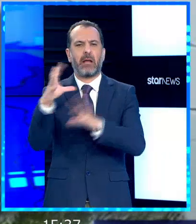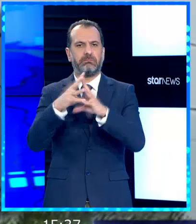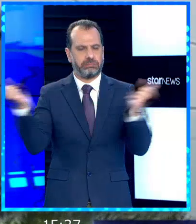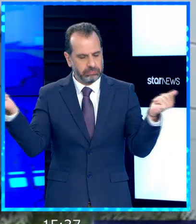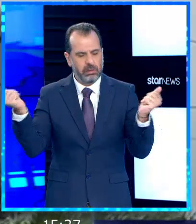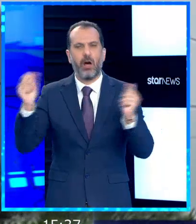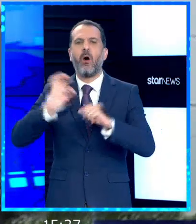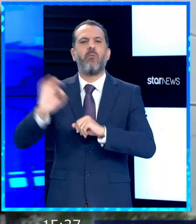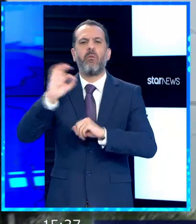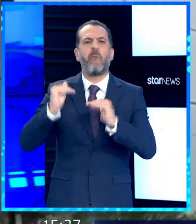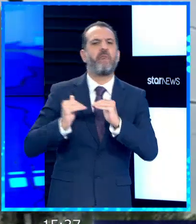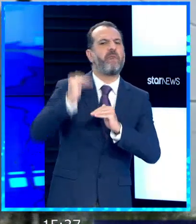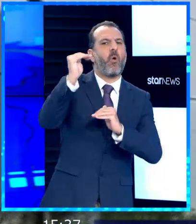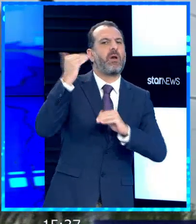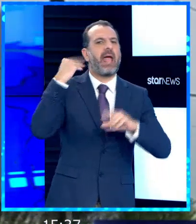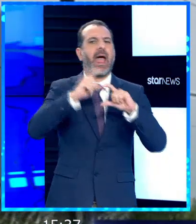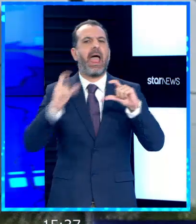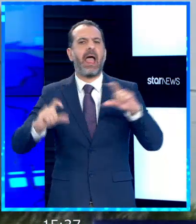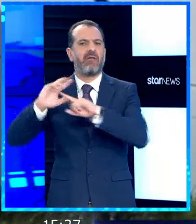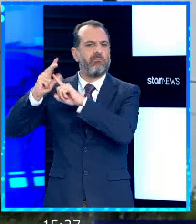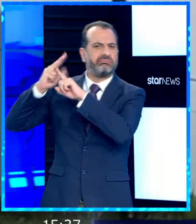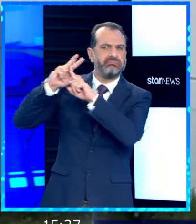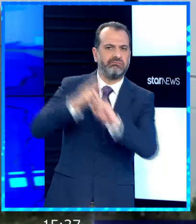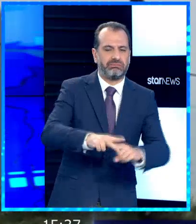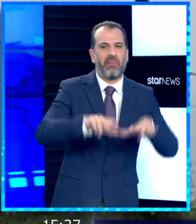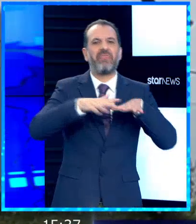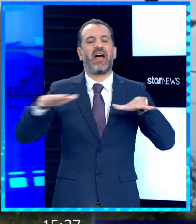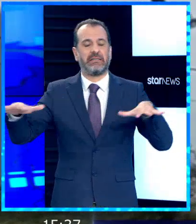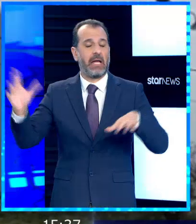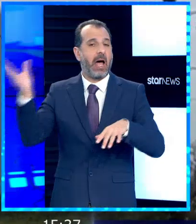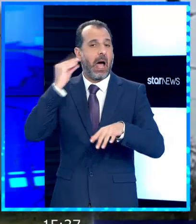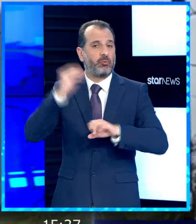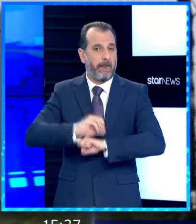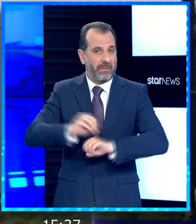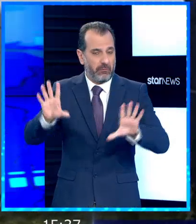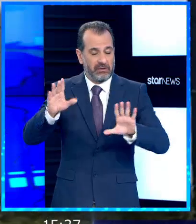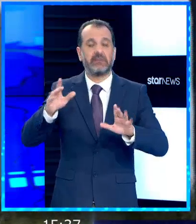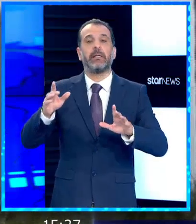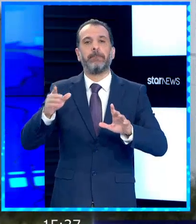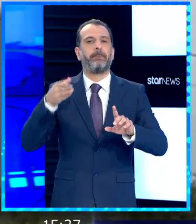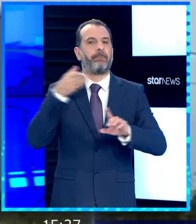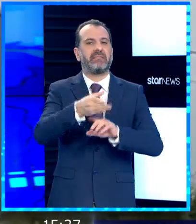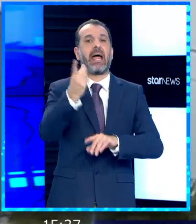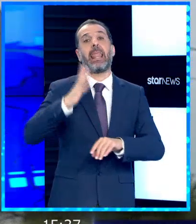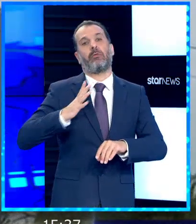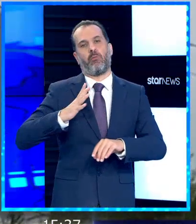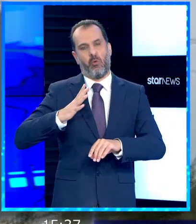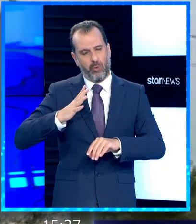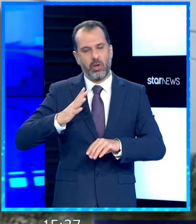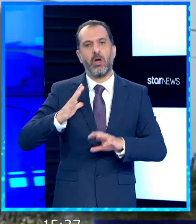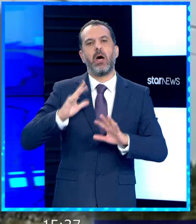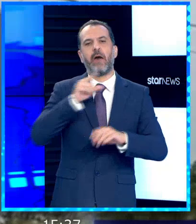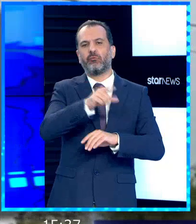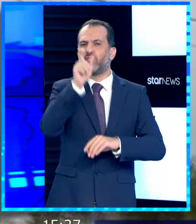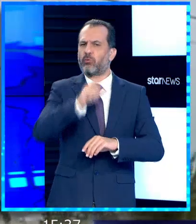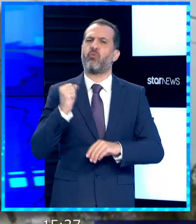Αχλαδίου, στην Βόρεια Εύβοια, όπου και βρισκόμαστε. Σύμφωνα με πληροφορίες, το ελικόπτερο επέβαινε ένα άτομο, με τις πληροφορίες να κάνουν λόγο για έναν